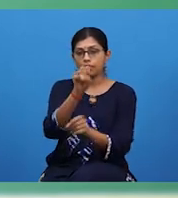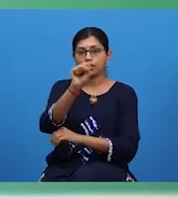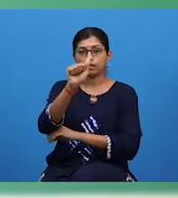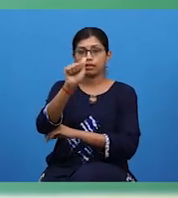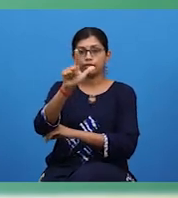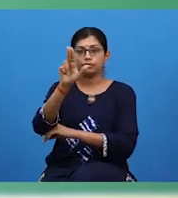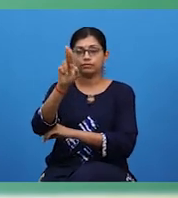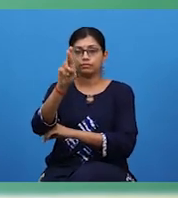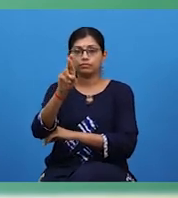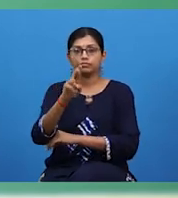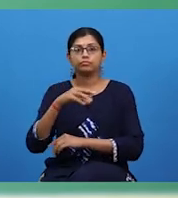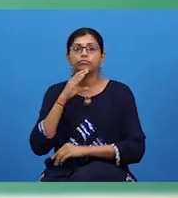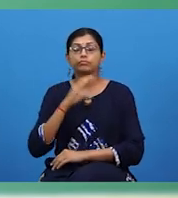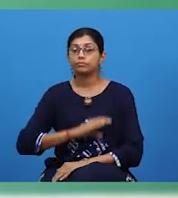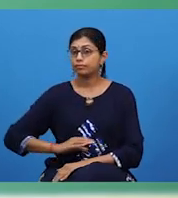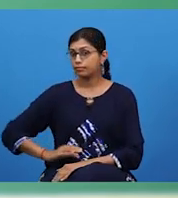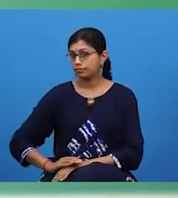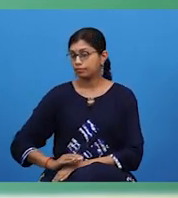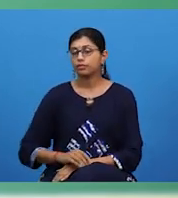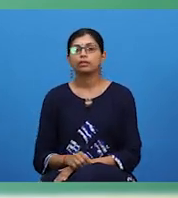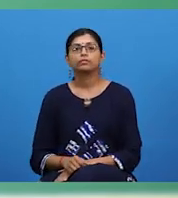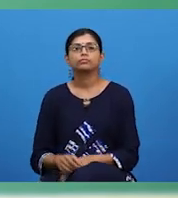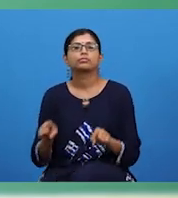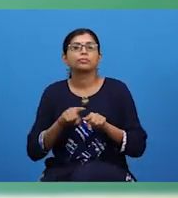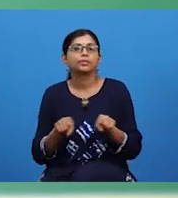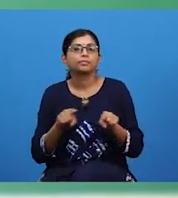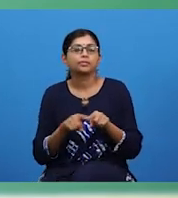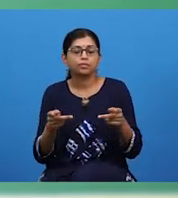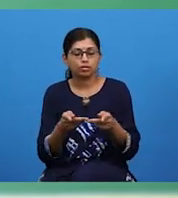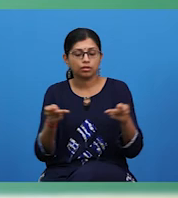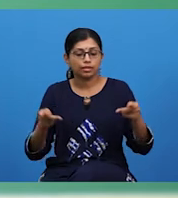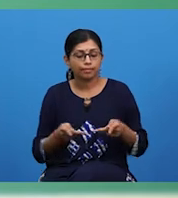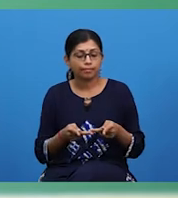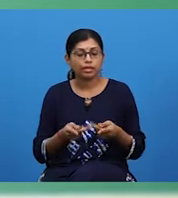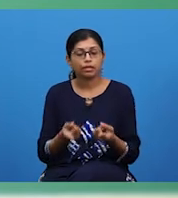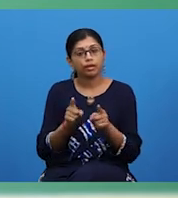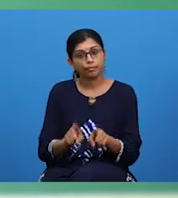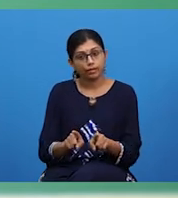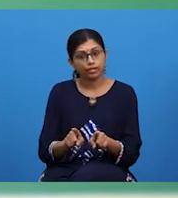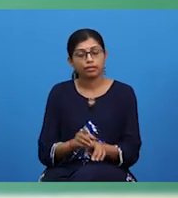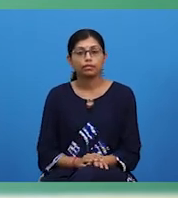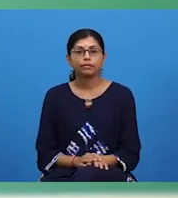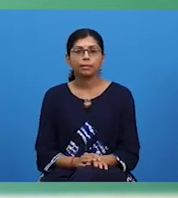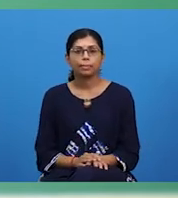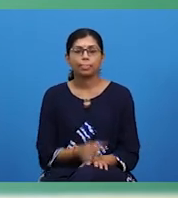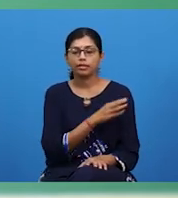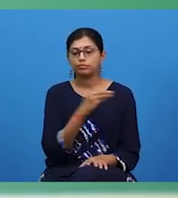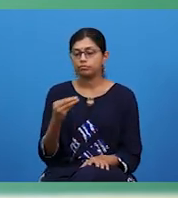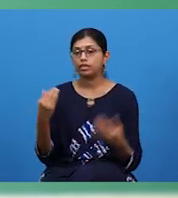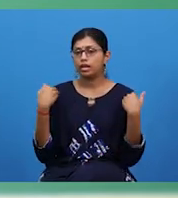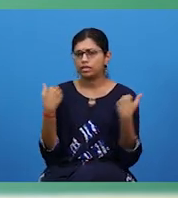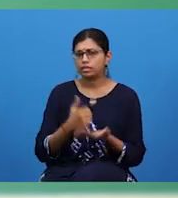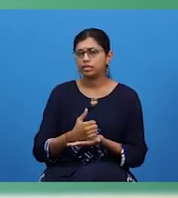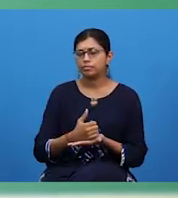Manakala untuk perbezaannya, proses pencernaan fizikal berlaku dalam mulut sahaja, manakala proses